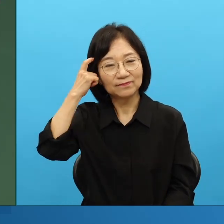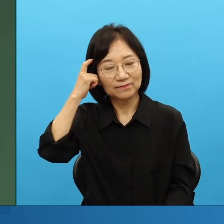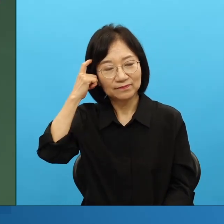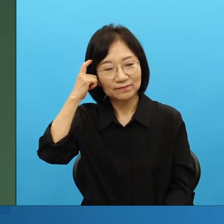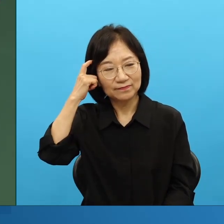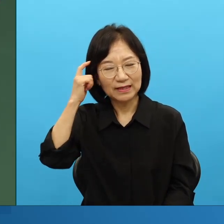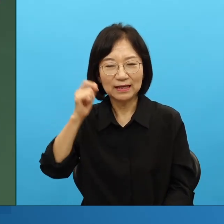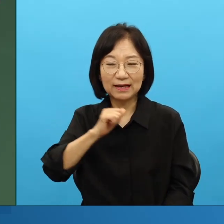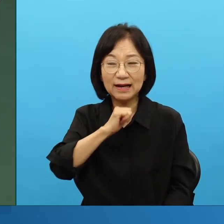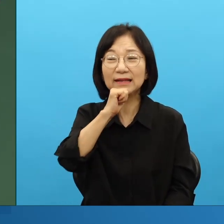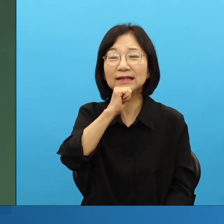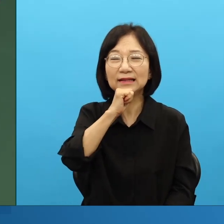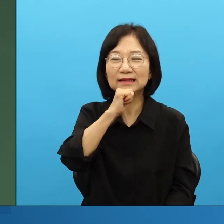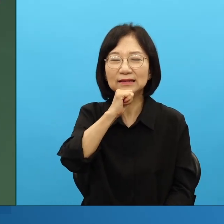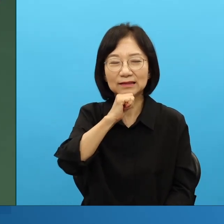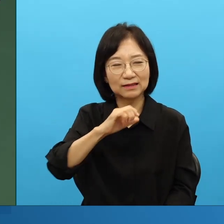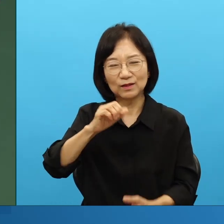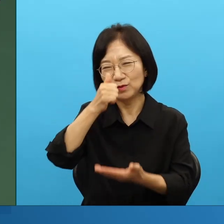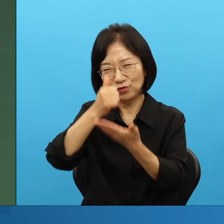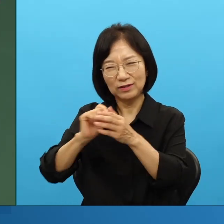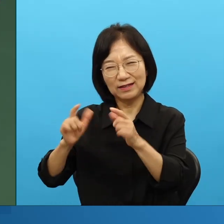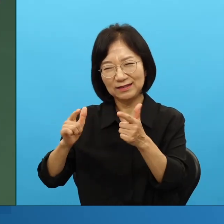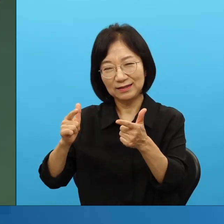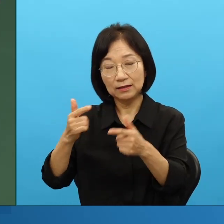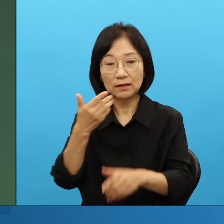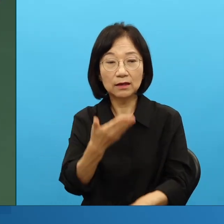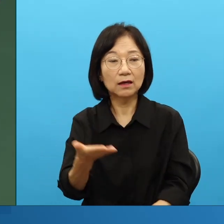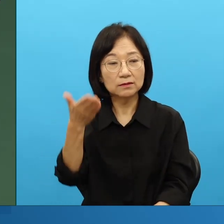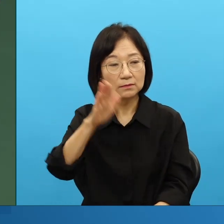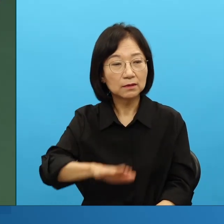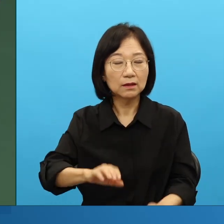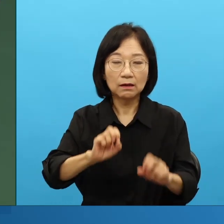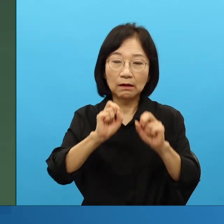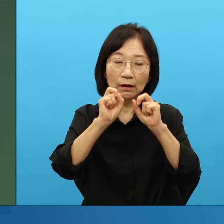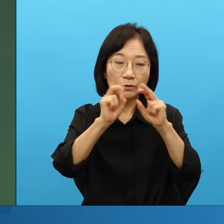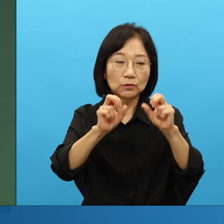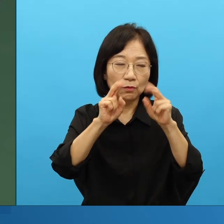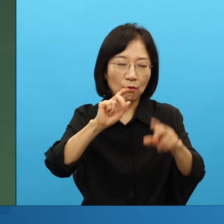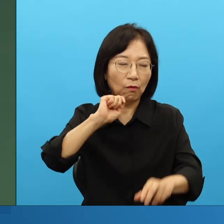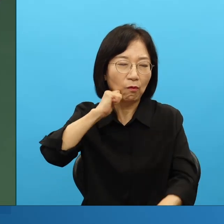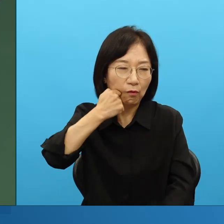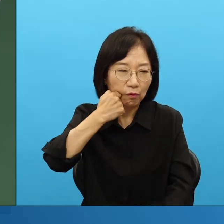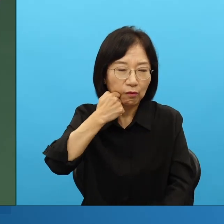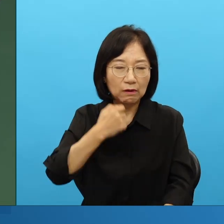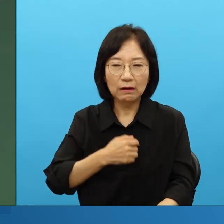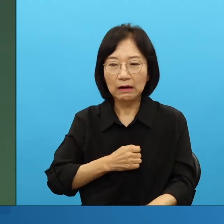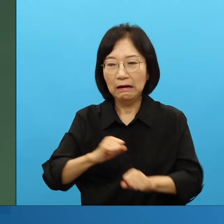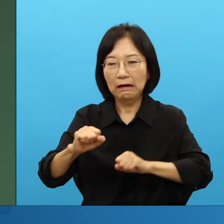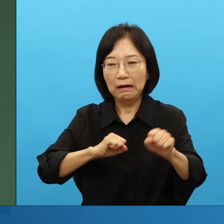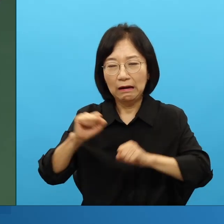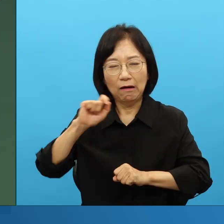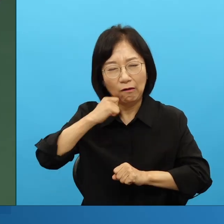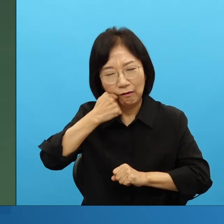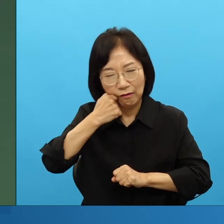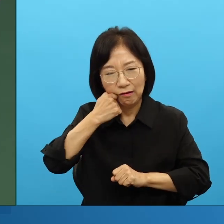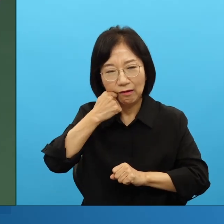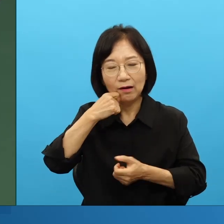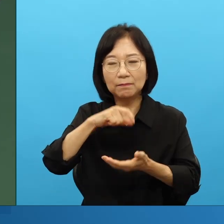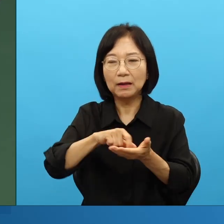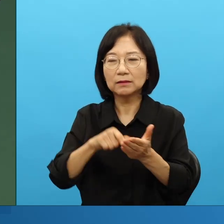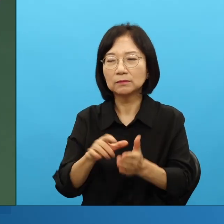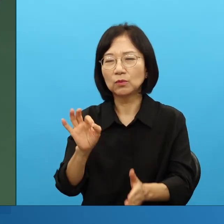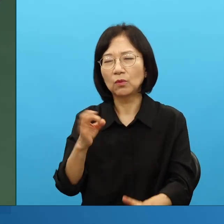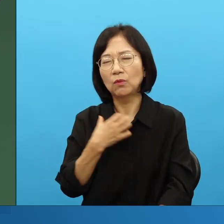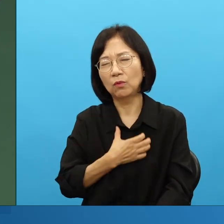생각하지만은 성교도 못하고 아무것도 못할 정도로 물질에 시달린다면 과연